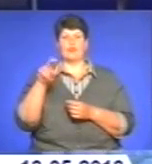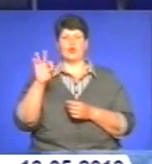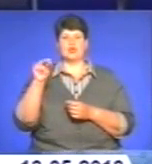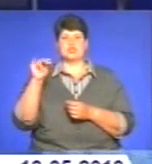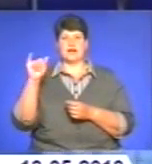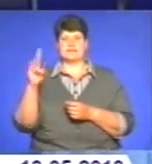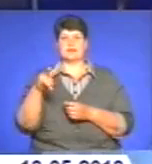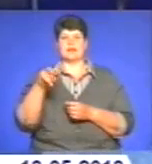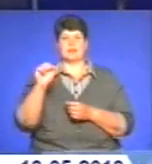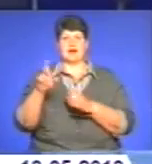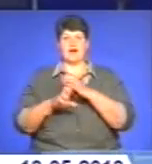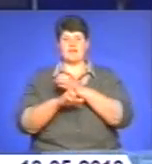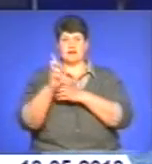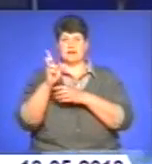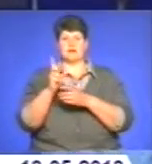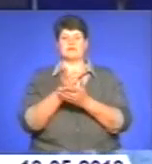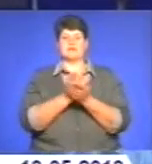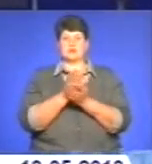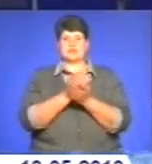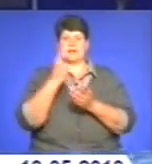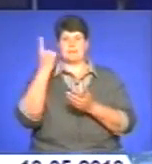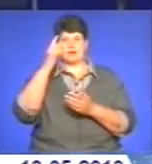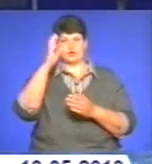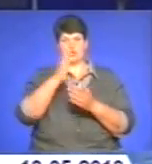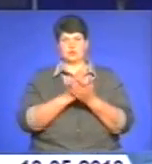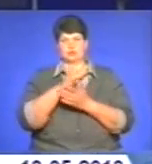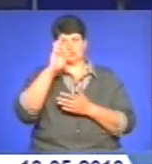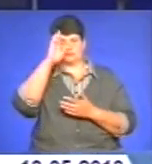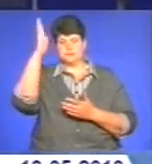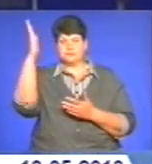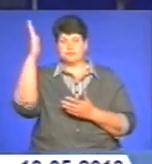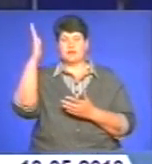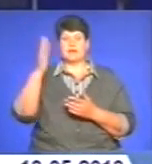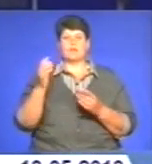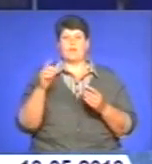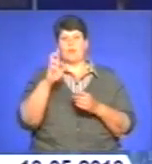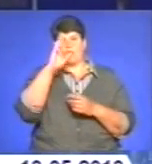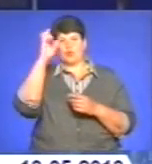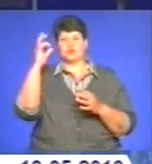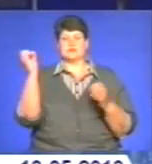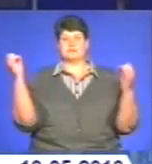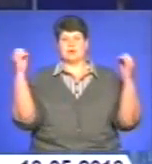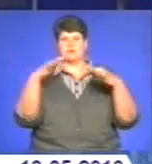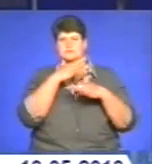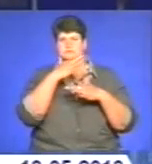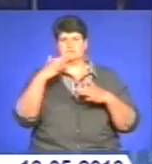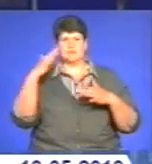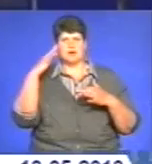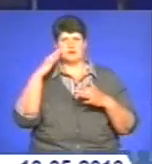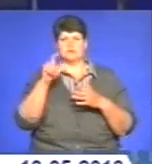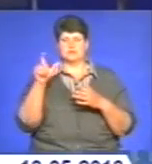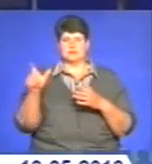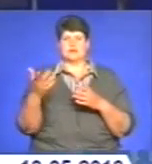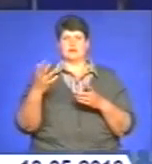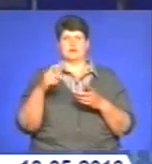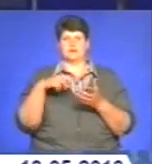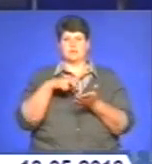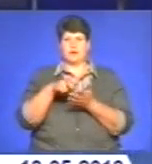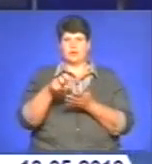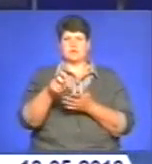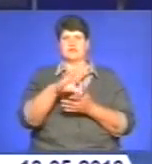Почаєвській лаврі відслужили першу божественну літургію. Богослужіння зібрало тисячі вірян, паломників з усієї України і